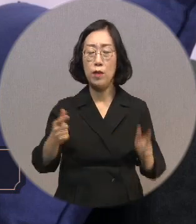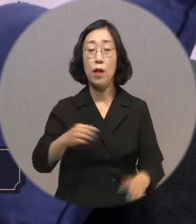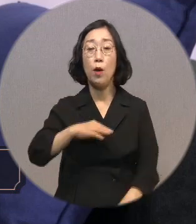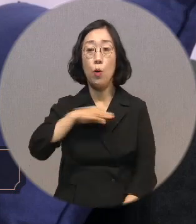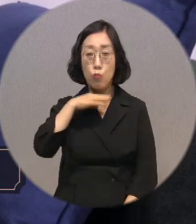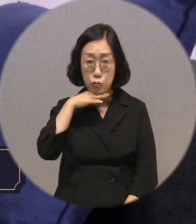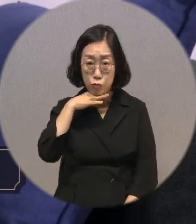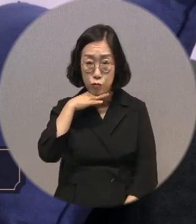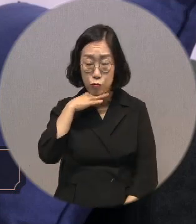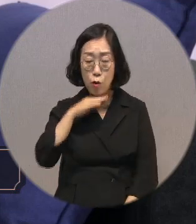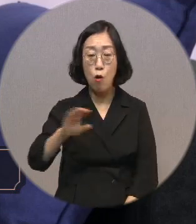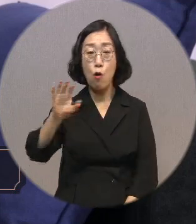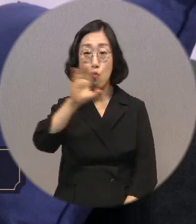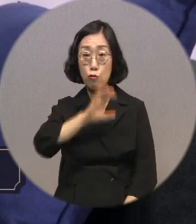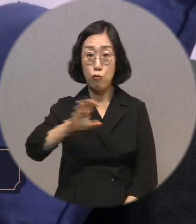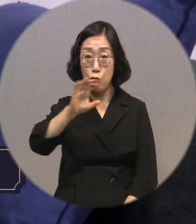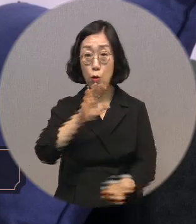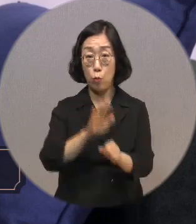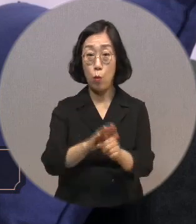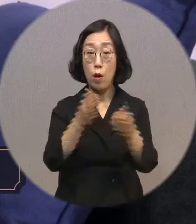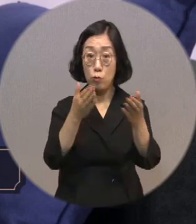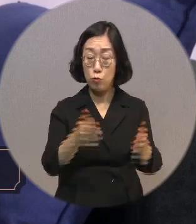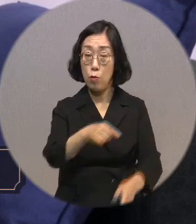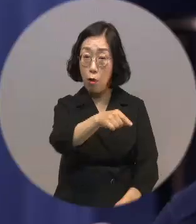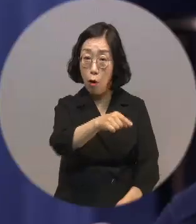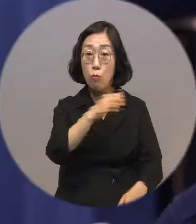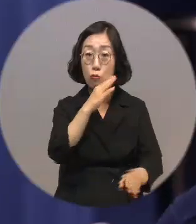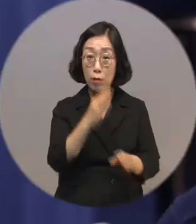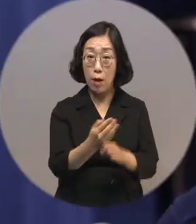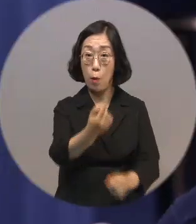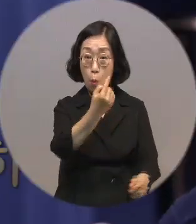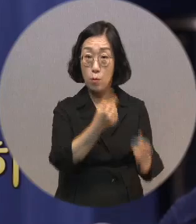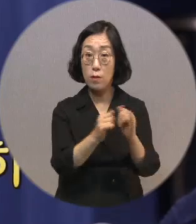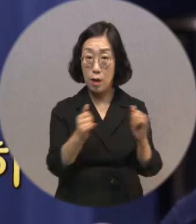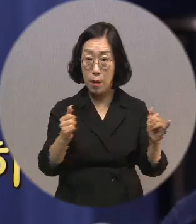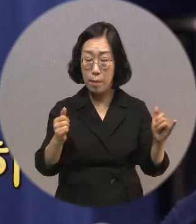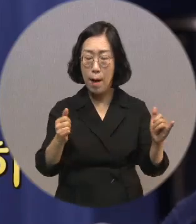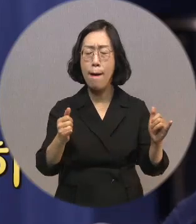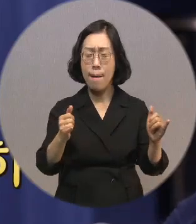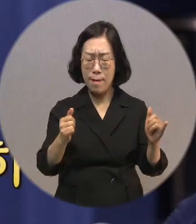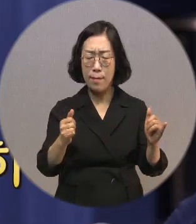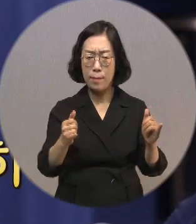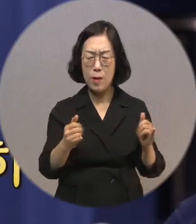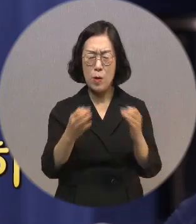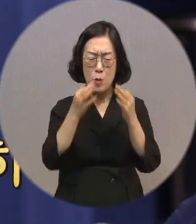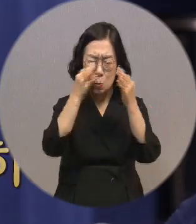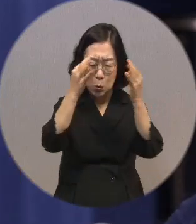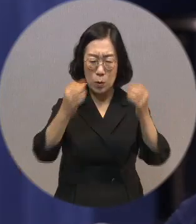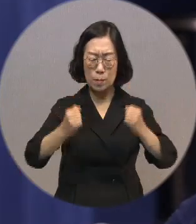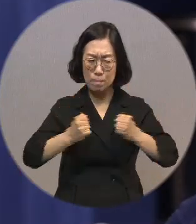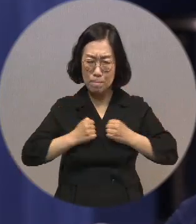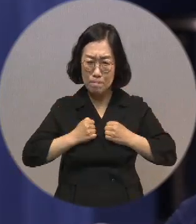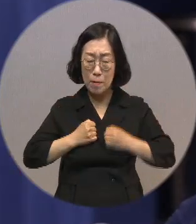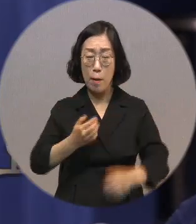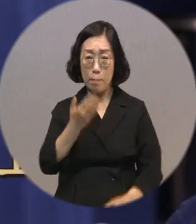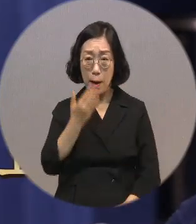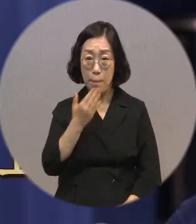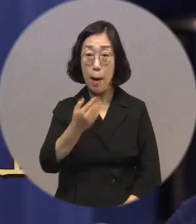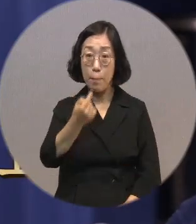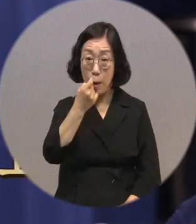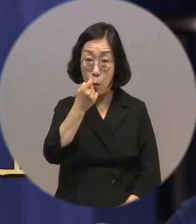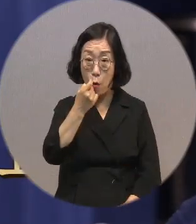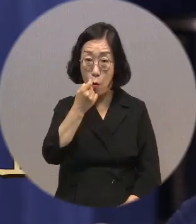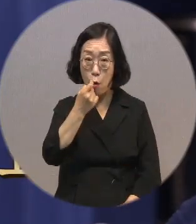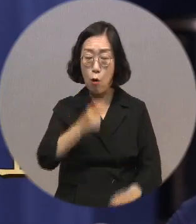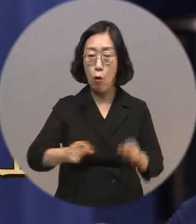이분들이 그 믿음을 바탕으로 조금 더 열심히 그 목숨 걸었던 정신으로 회사에 로열하고 그리고 앞으로 더 성장할